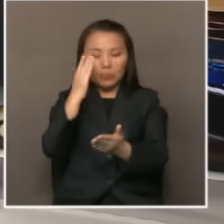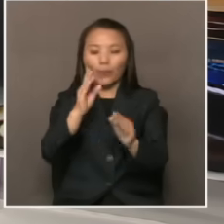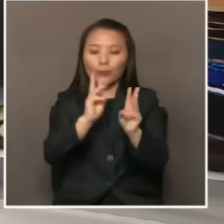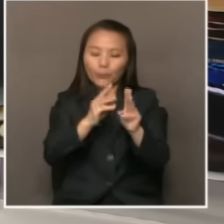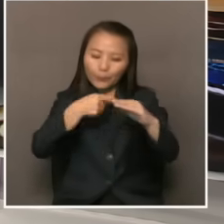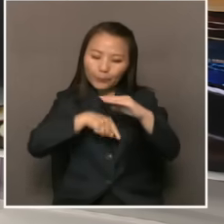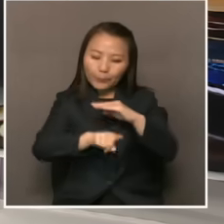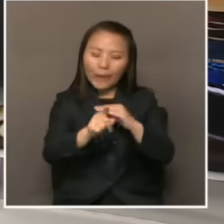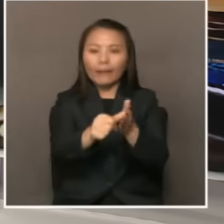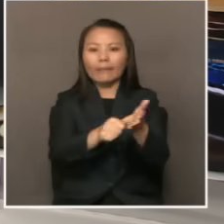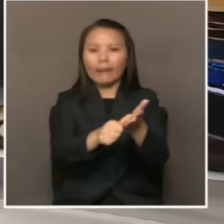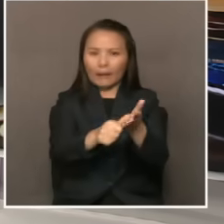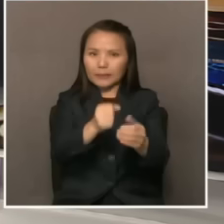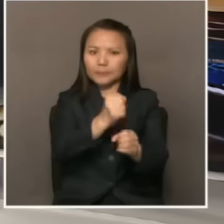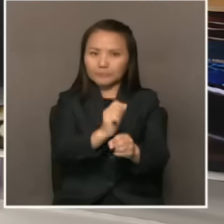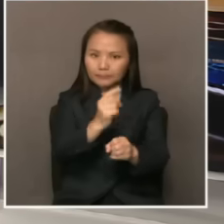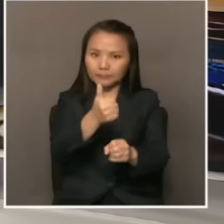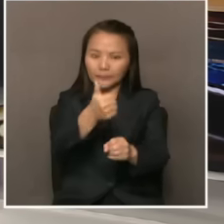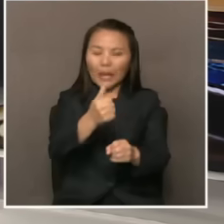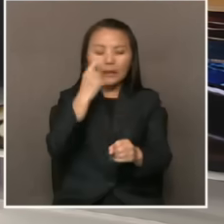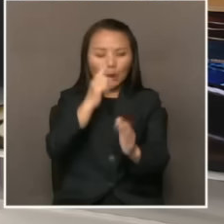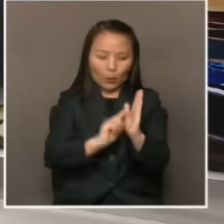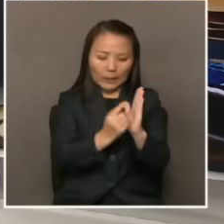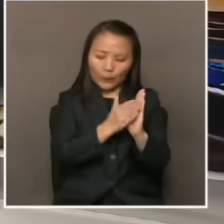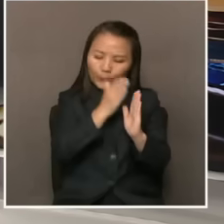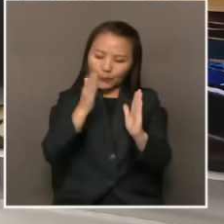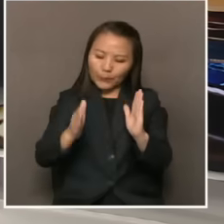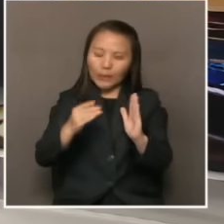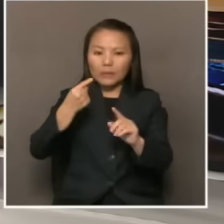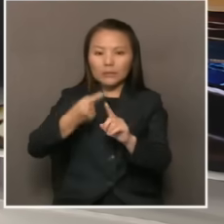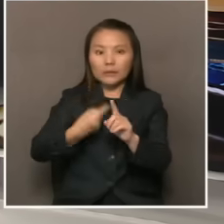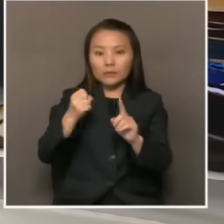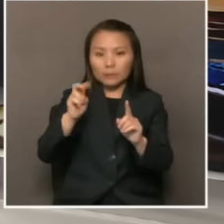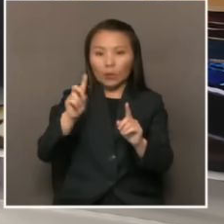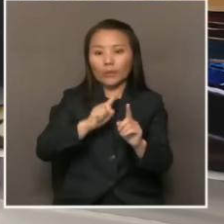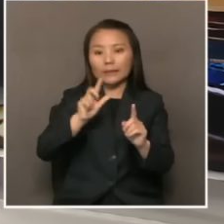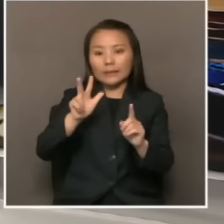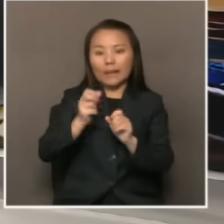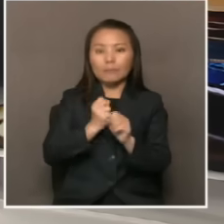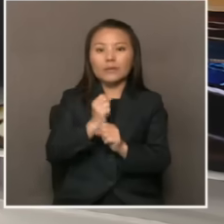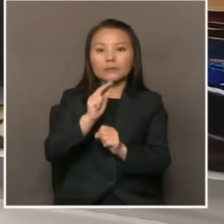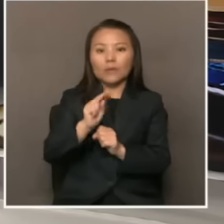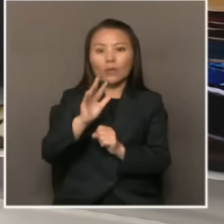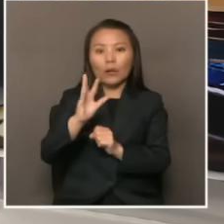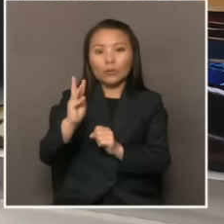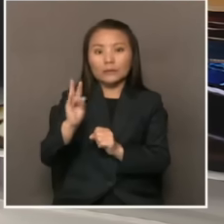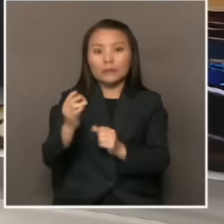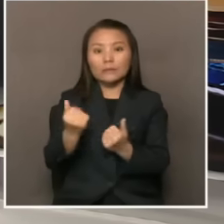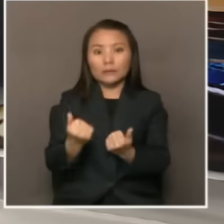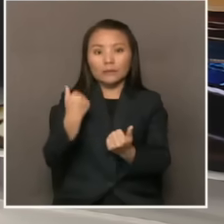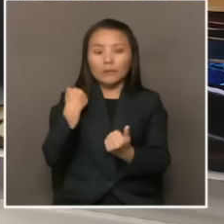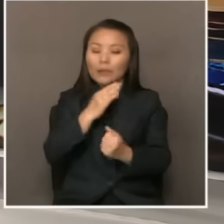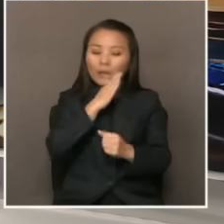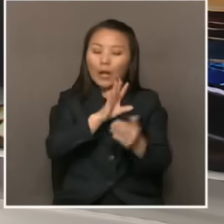มูลเหล่านี้ให้สมบูรณ์ได้นะคะมีเวลาตั้งแต่วันนี้จนถึง 3ธันวาคม2567ซึ่งถ้าเกิดว่าทำ